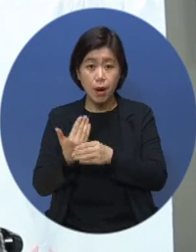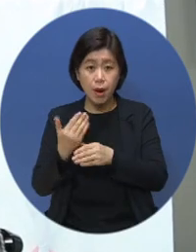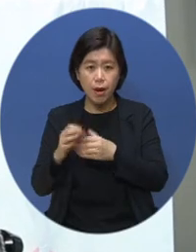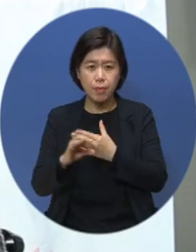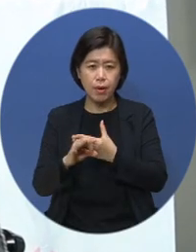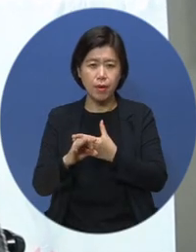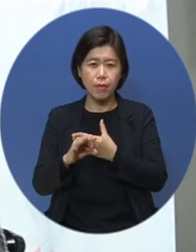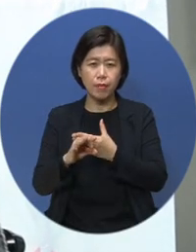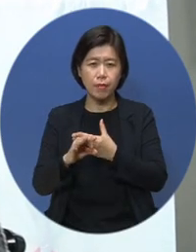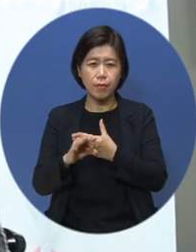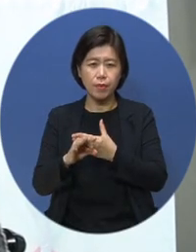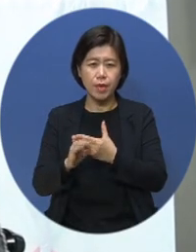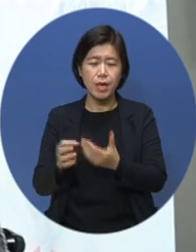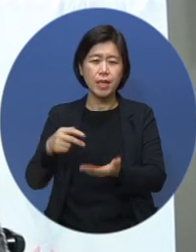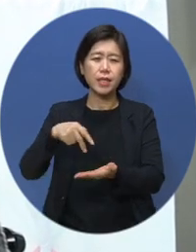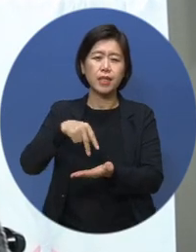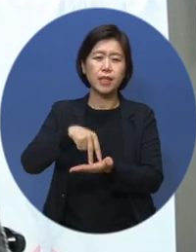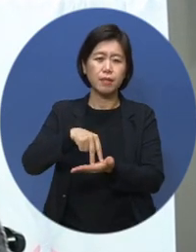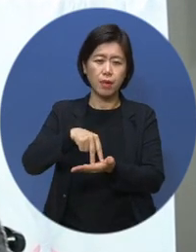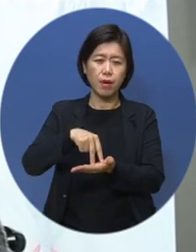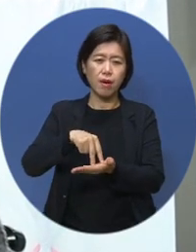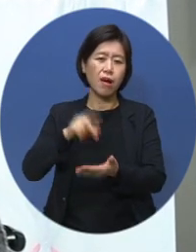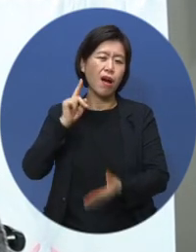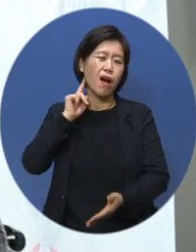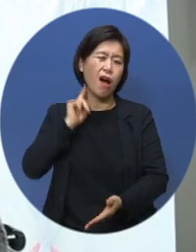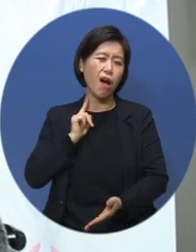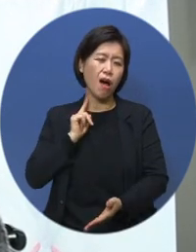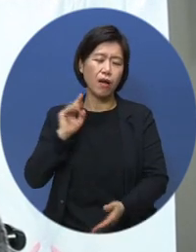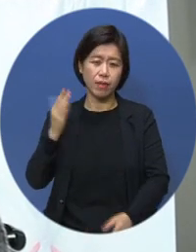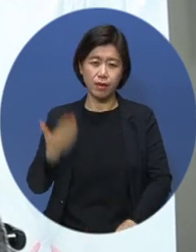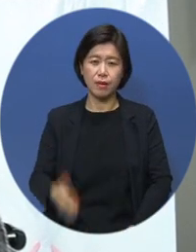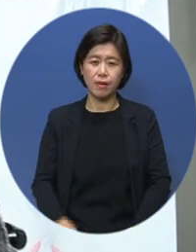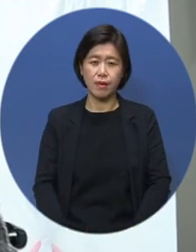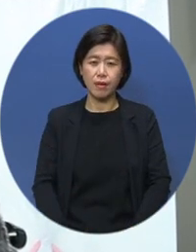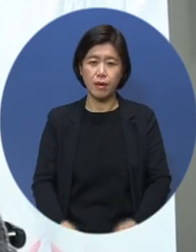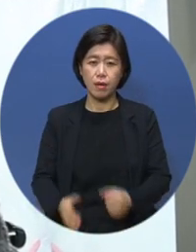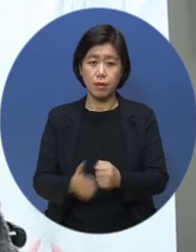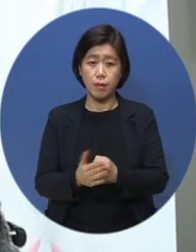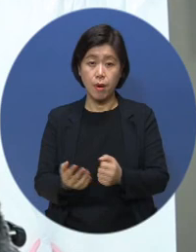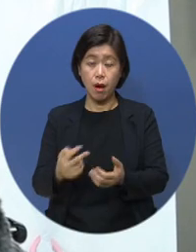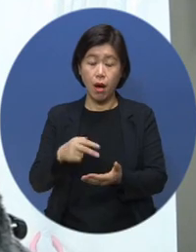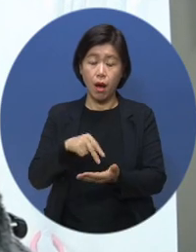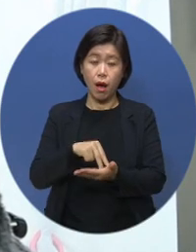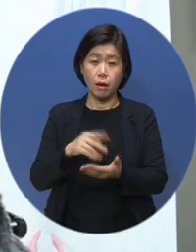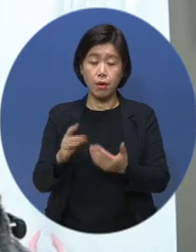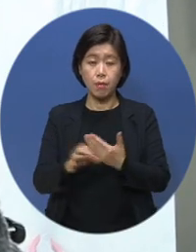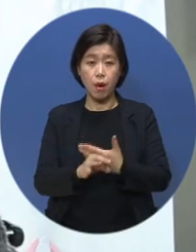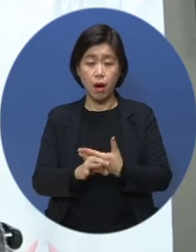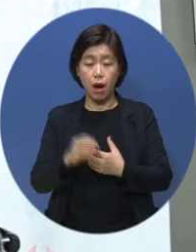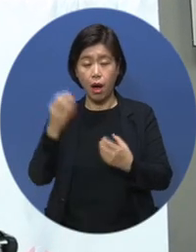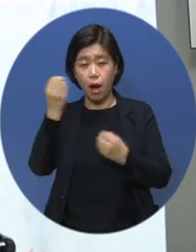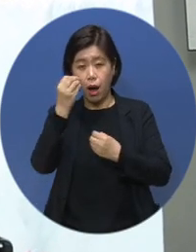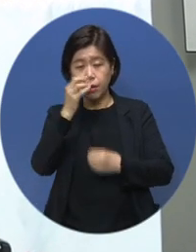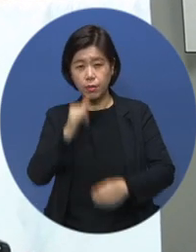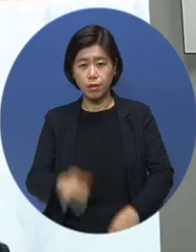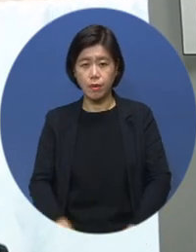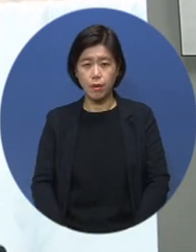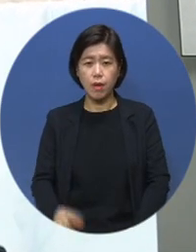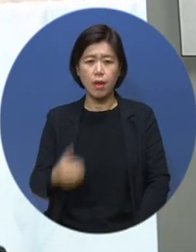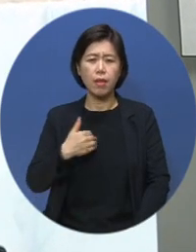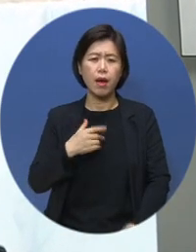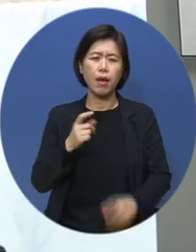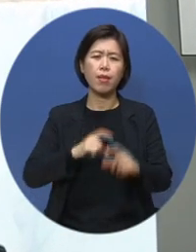이때 부분은 약간 기립성 차이라 할아비 낮아요 그래가지고 어휘 로운 근데 저는 거기에 더불어서